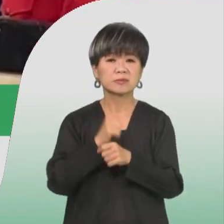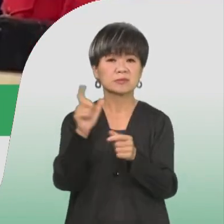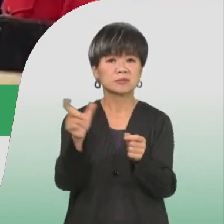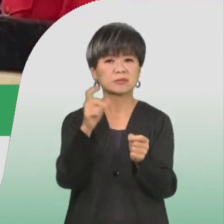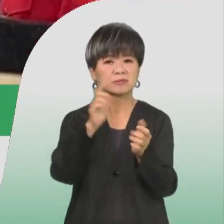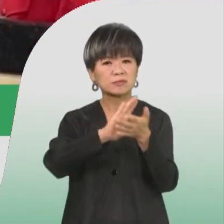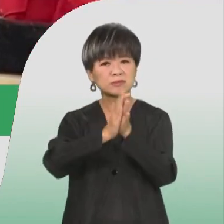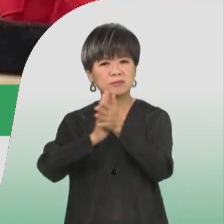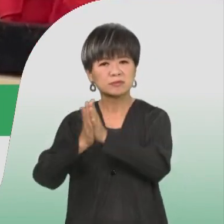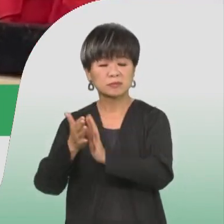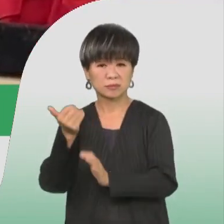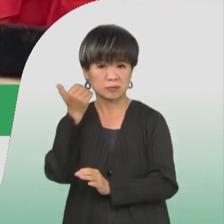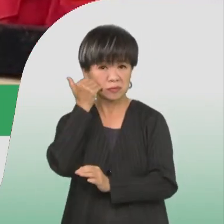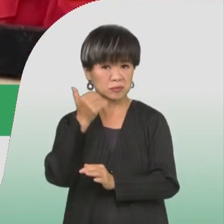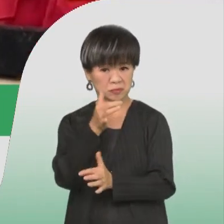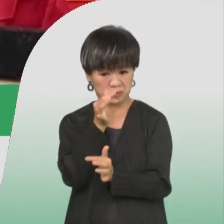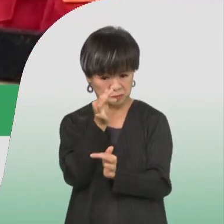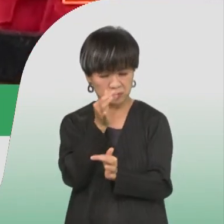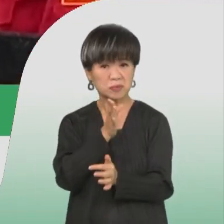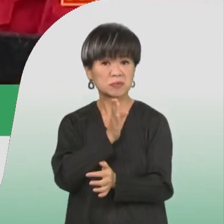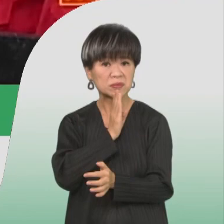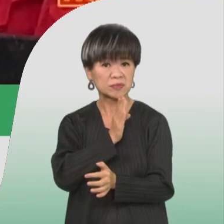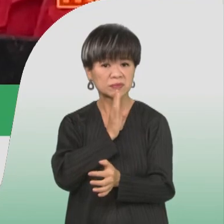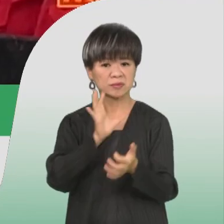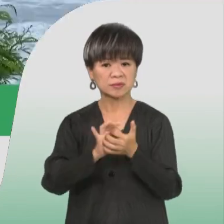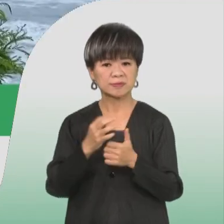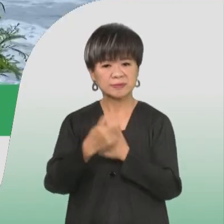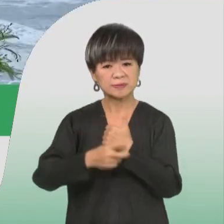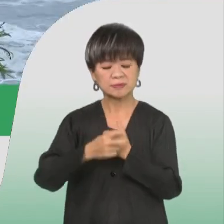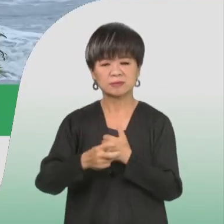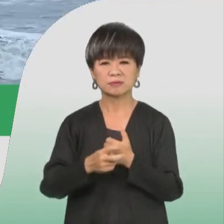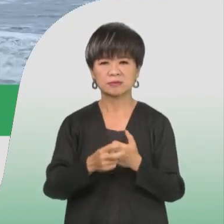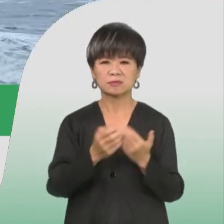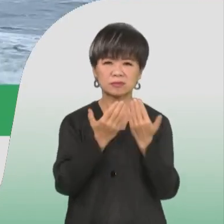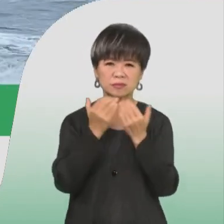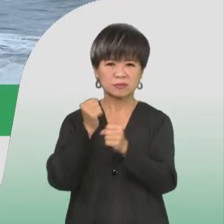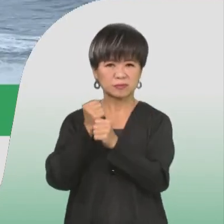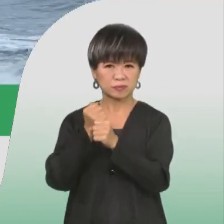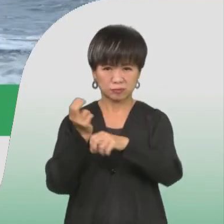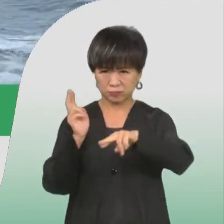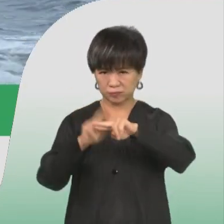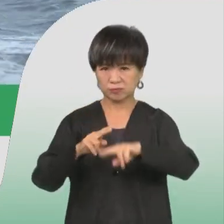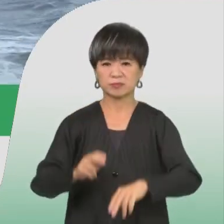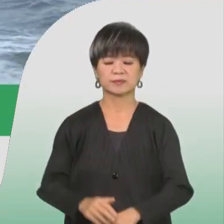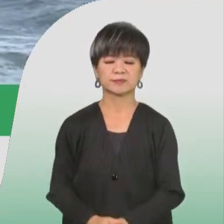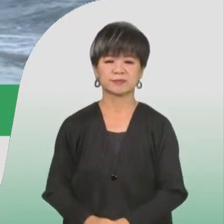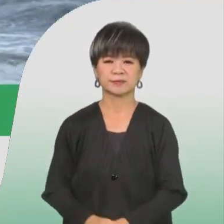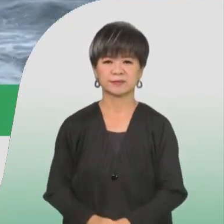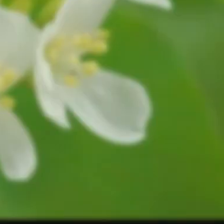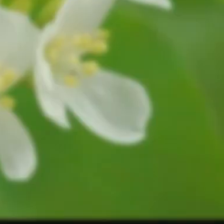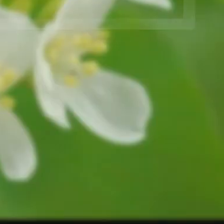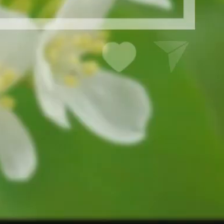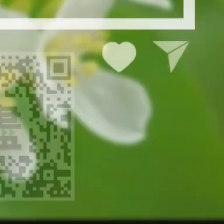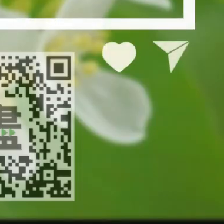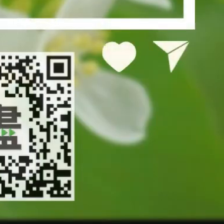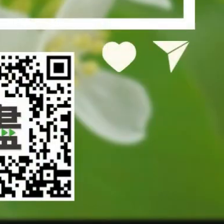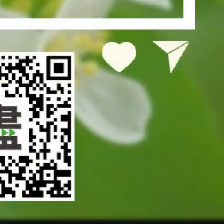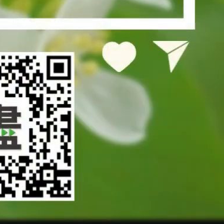的变化，希望达到标准，做好停电的监督，还没有停止上班上课。下个新闻，陈明，同步台。